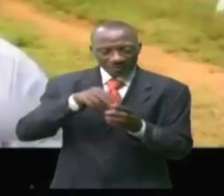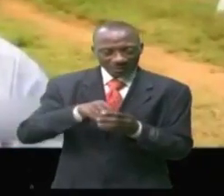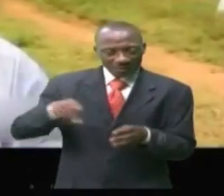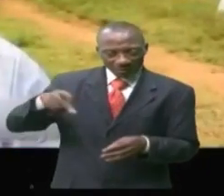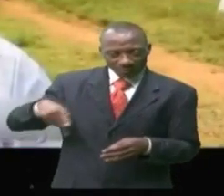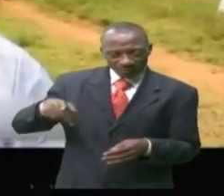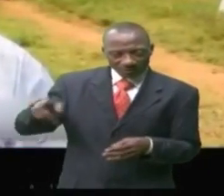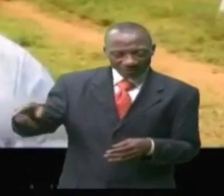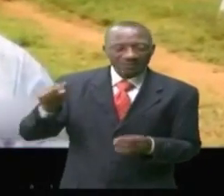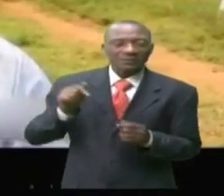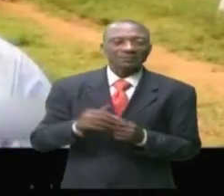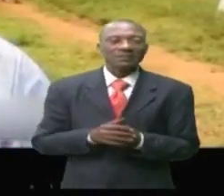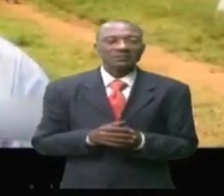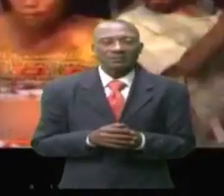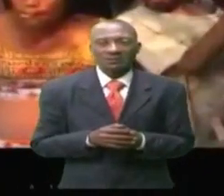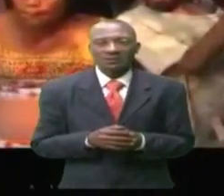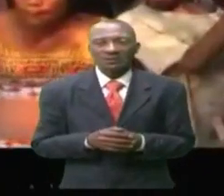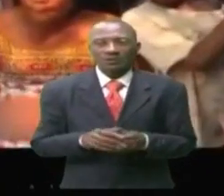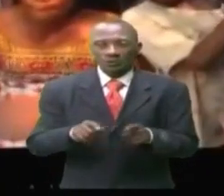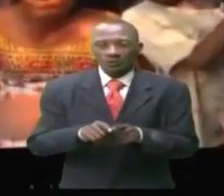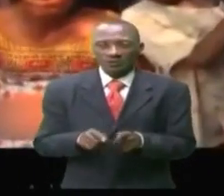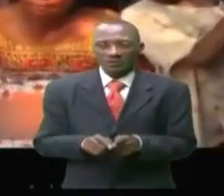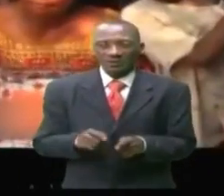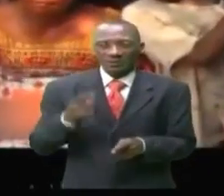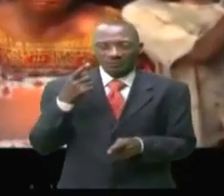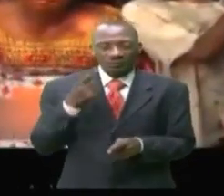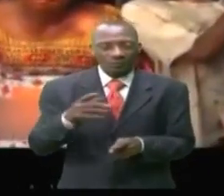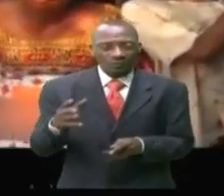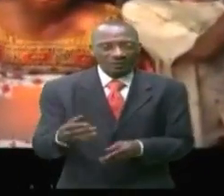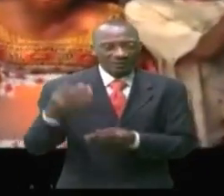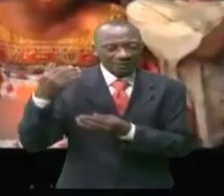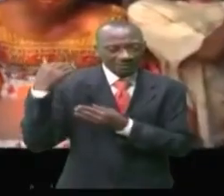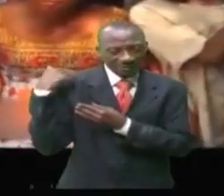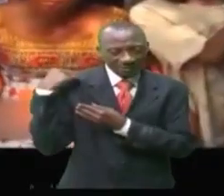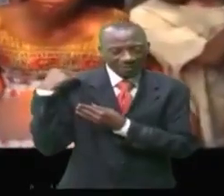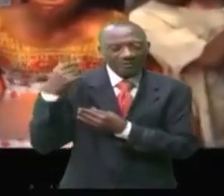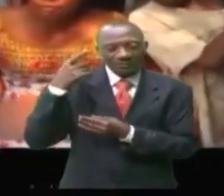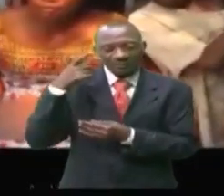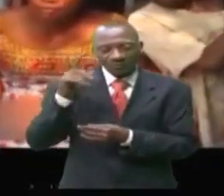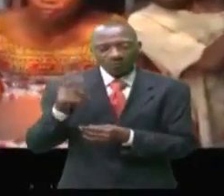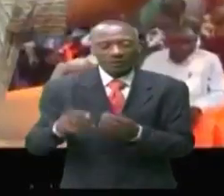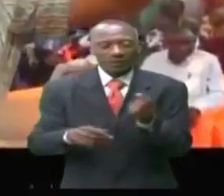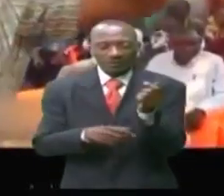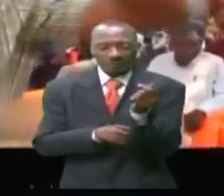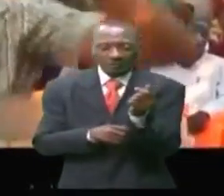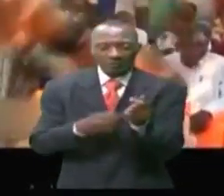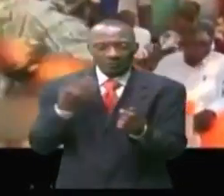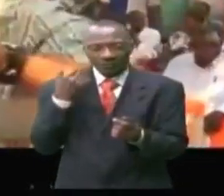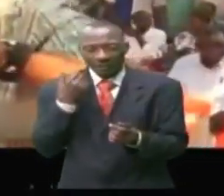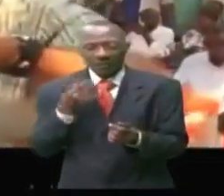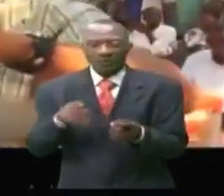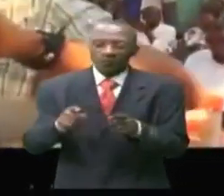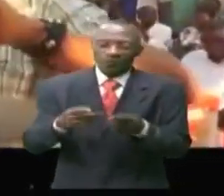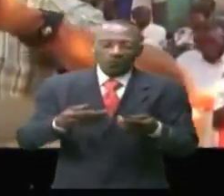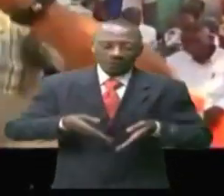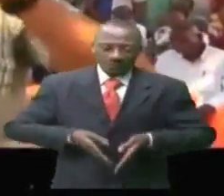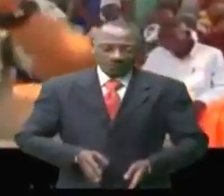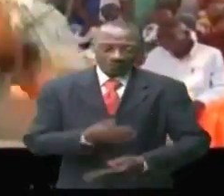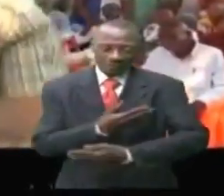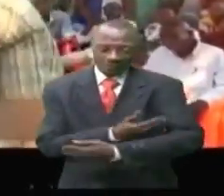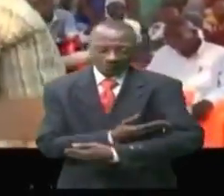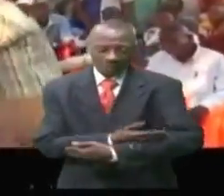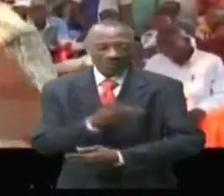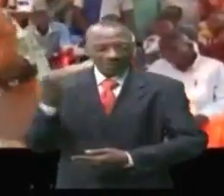Kassaï oriental, ainsi que la prise en compte de la zone de santé de Kabeya-Kamanga, tous les frais d'accouchement seront pris en charge